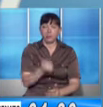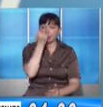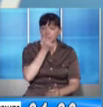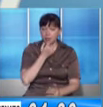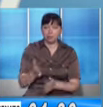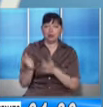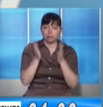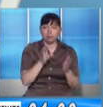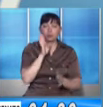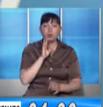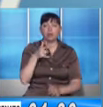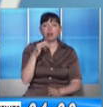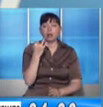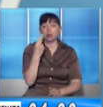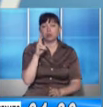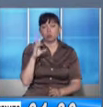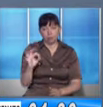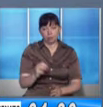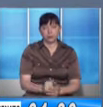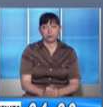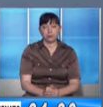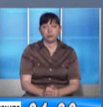mai departe, doamna Grițco.